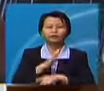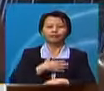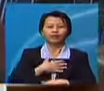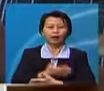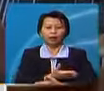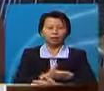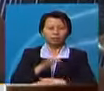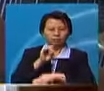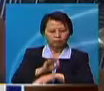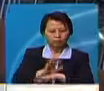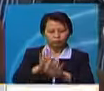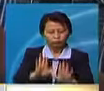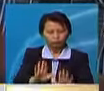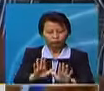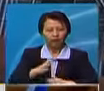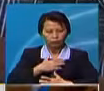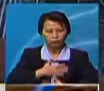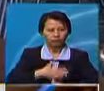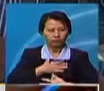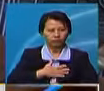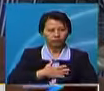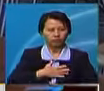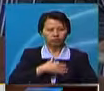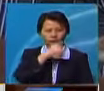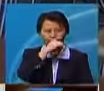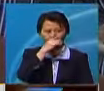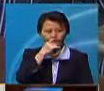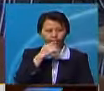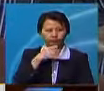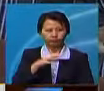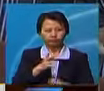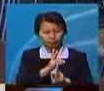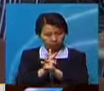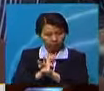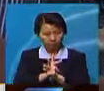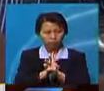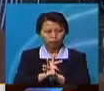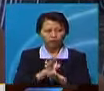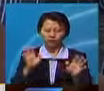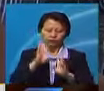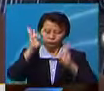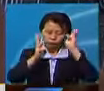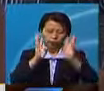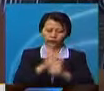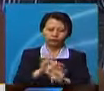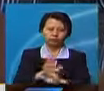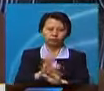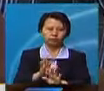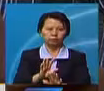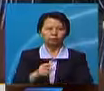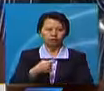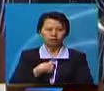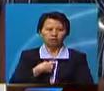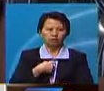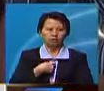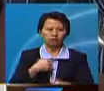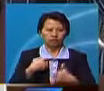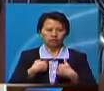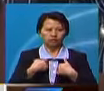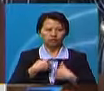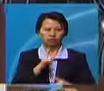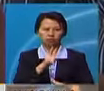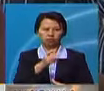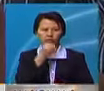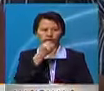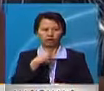kau tenang sana, and then food, be careful about food. Don't worry, dia bilang. Saya memang ada Muslim food lah,